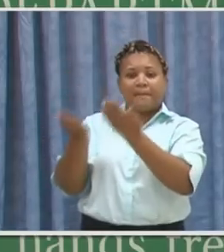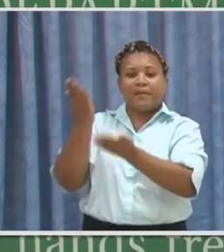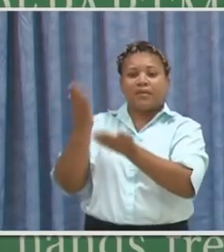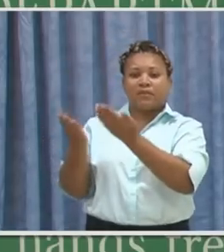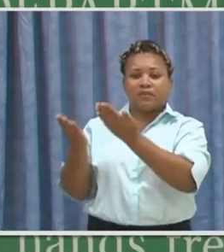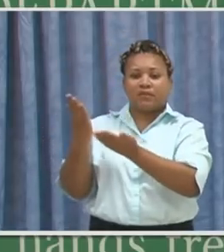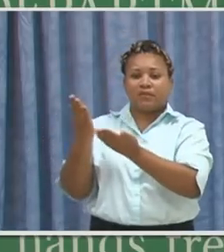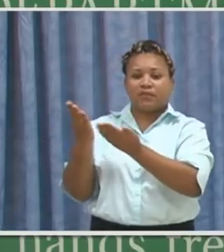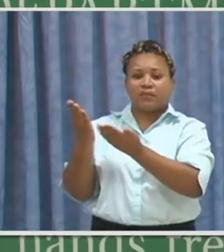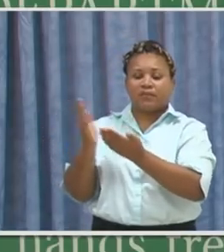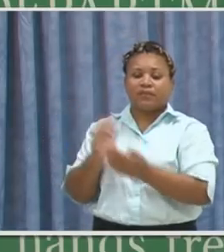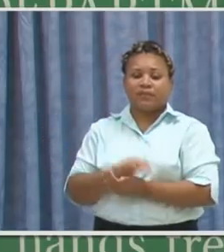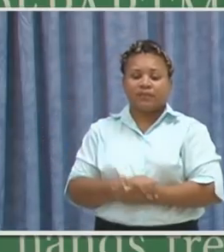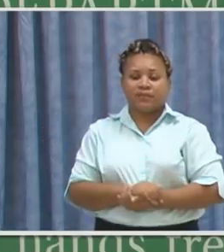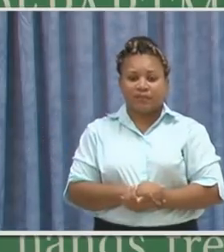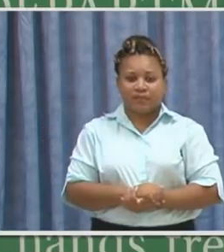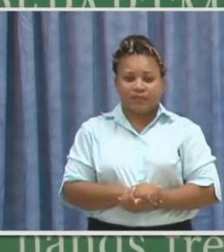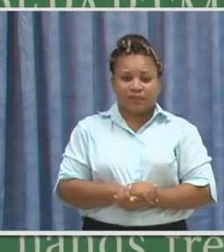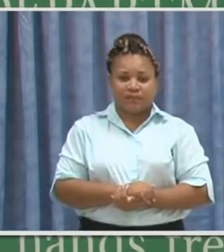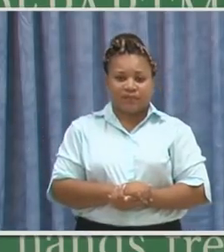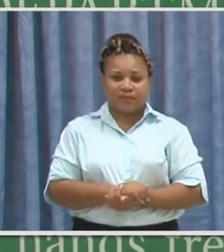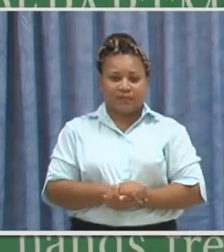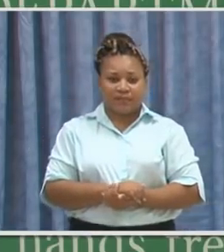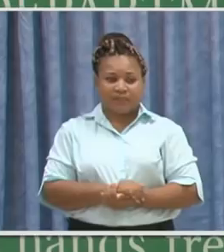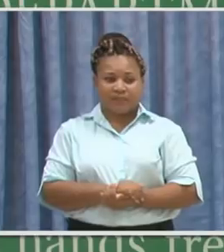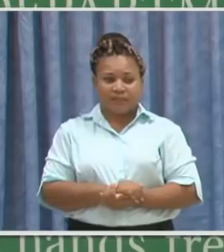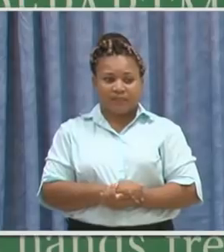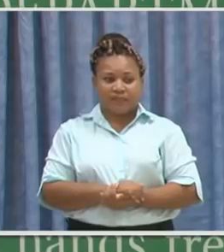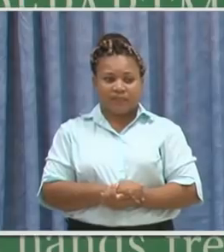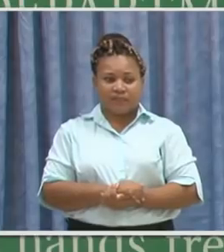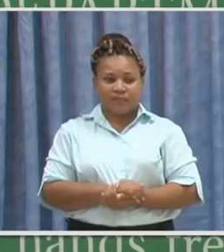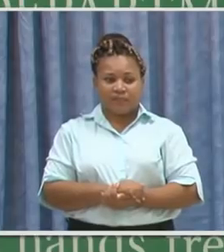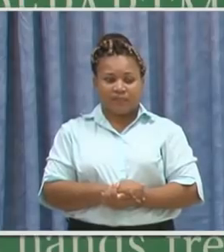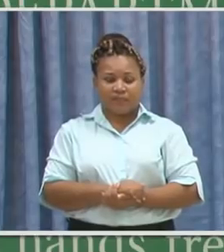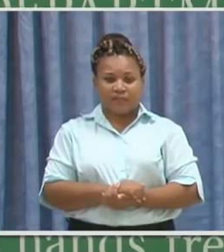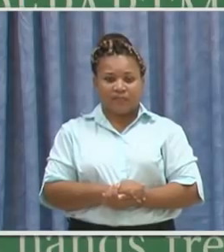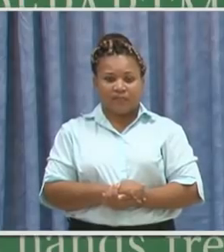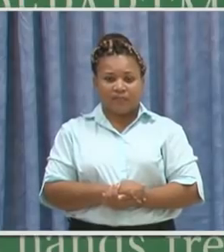mouvement sorti de certains pays, et bien si mouvement sorti de ceci aussi,